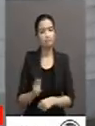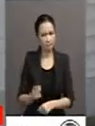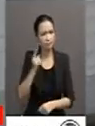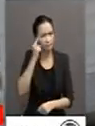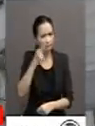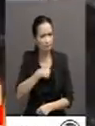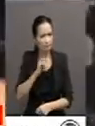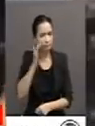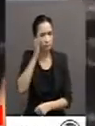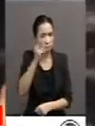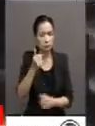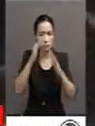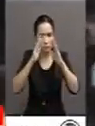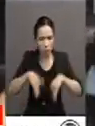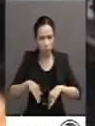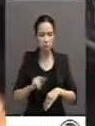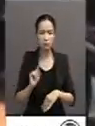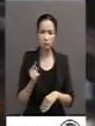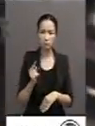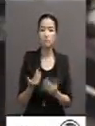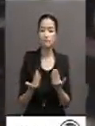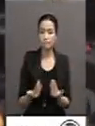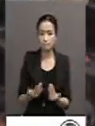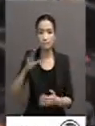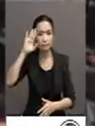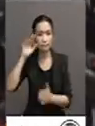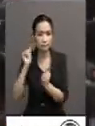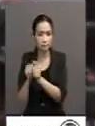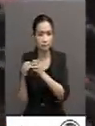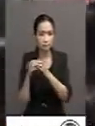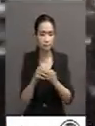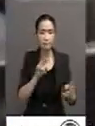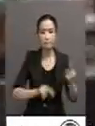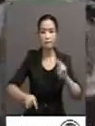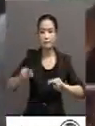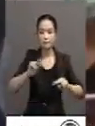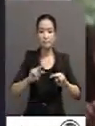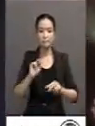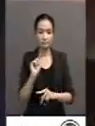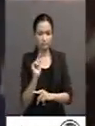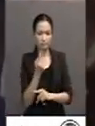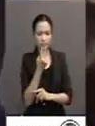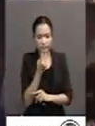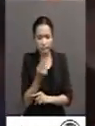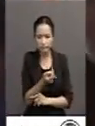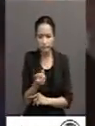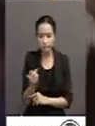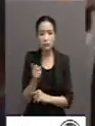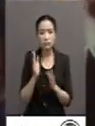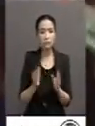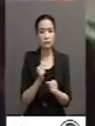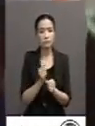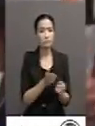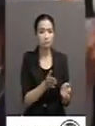การตำรวจนครบาลพลตำรวจโทสานิทมหาถาวรวันนี้ก็ไปตรวจที่เกิดเหตุอีกรอบนึงนะคะบอกว่าทางเจ้าหน้าที่ทุกฝ่ายต่